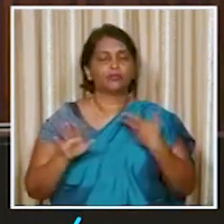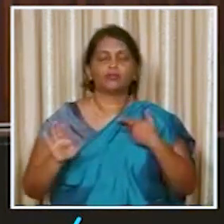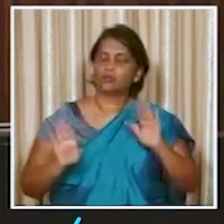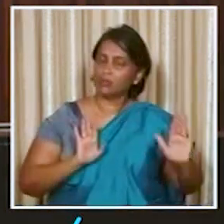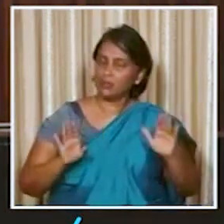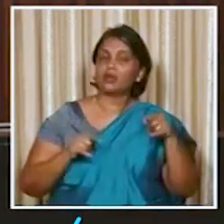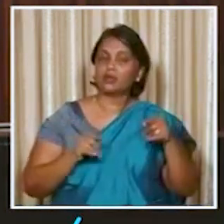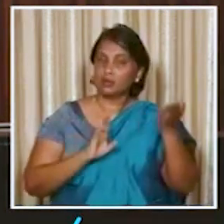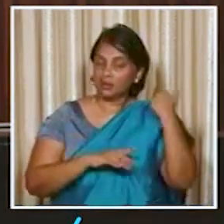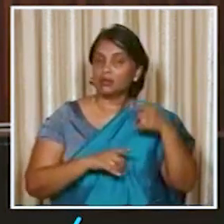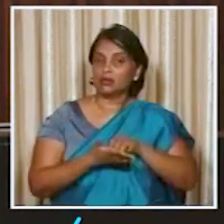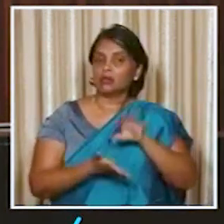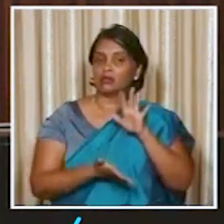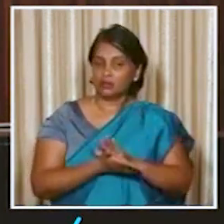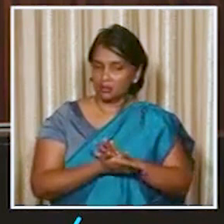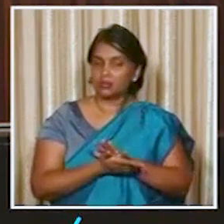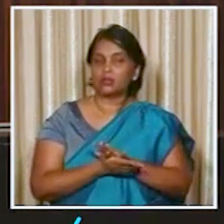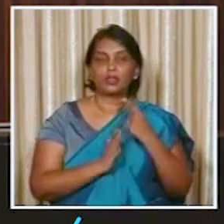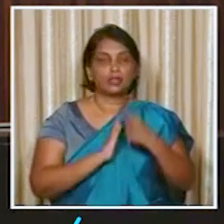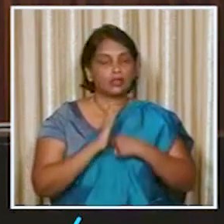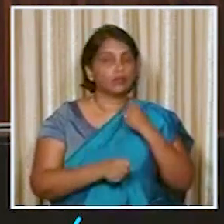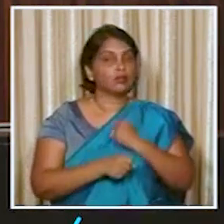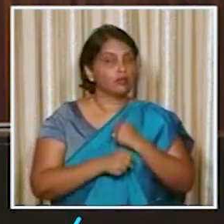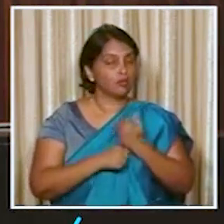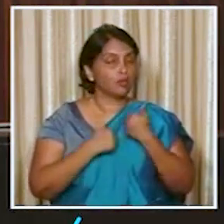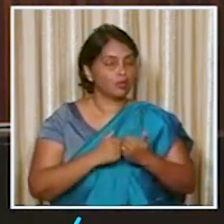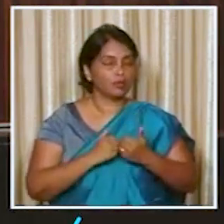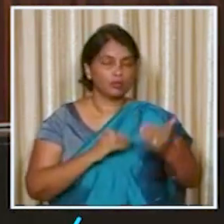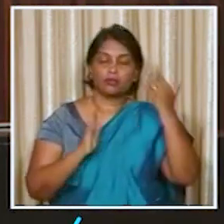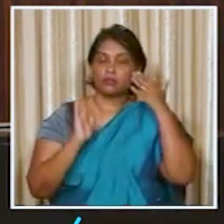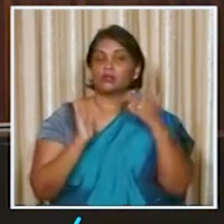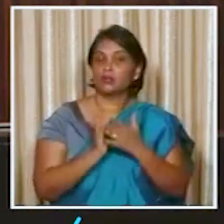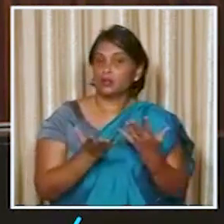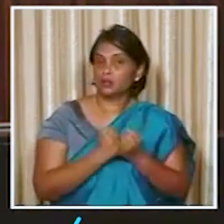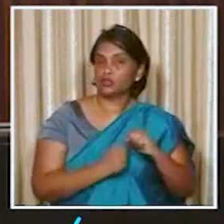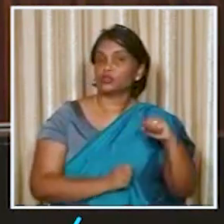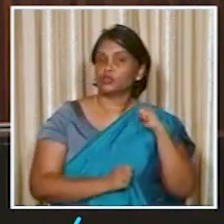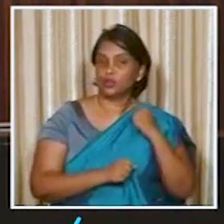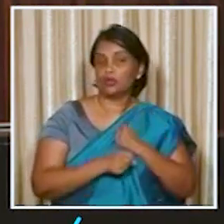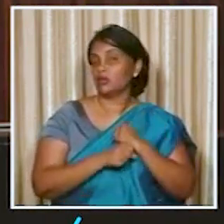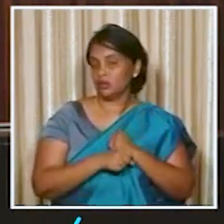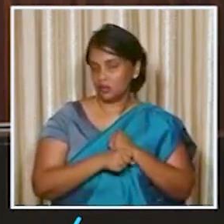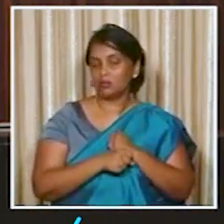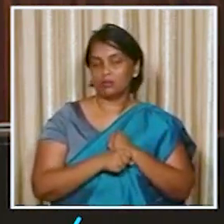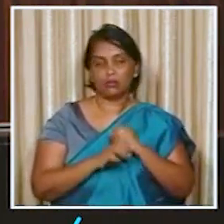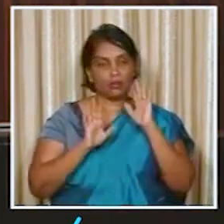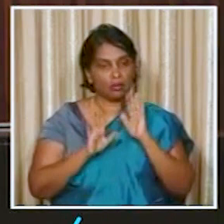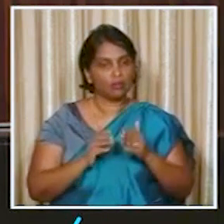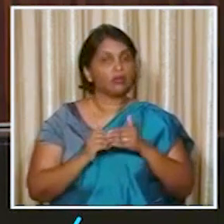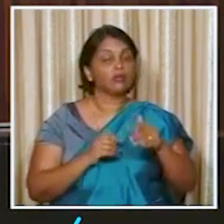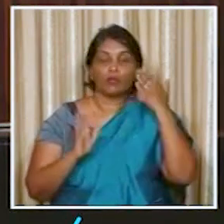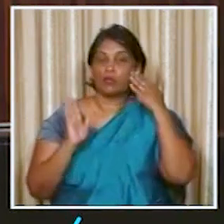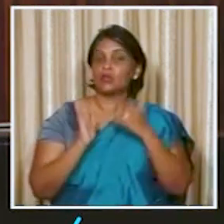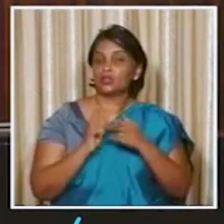මැඩගනිමින් එදා මා ඒ තීරණය ගත්තේ ශ්‍රී ලංකා ජන රජයේ යහපැවැත්මට අත්‍යවශ්‍ය ශක්තිමත් ආණ්ඩුවක් ඇති විට ඒ